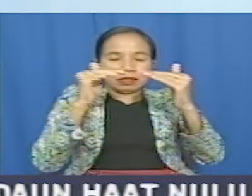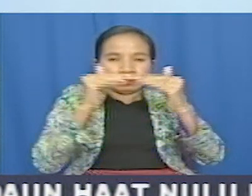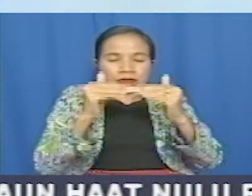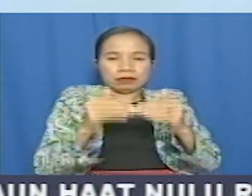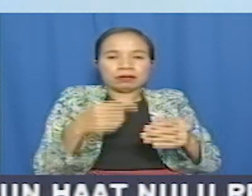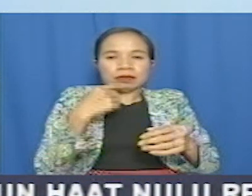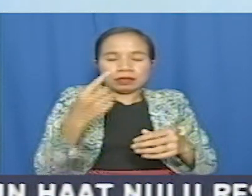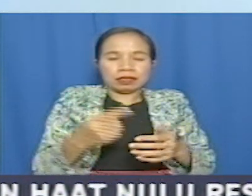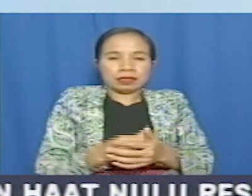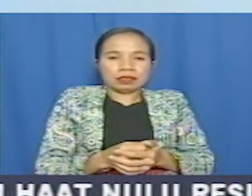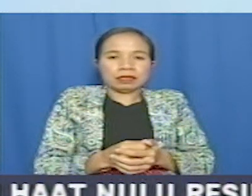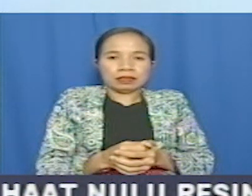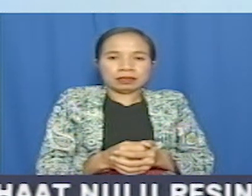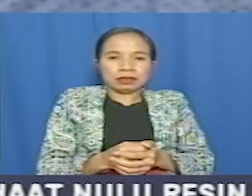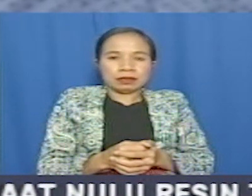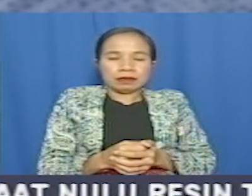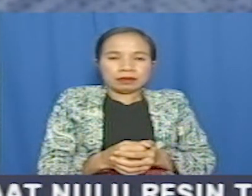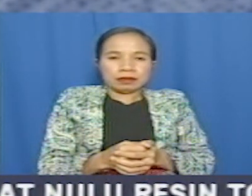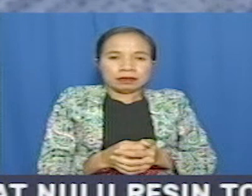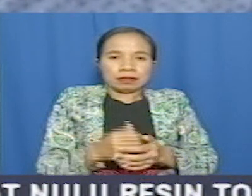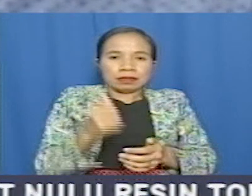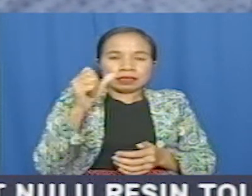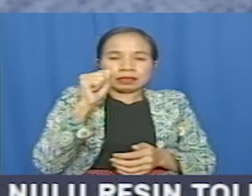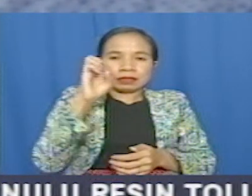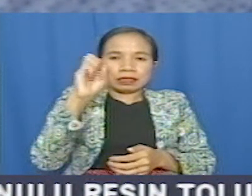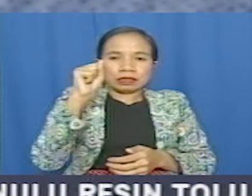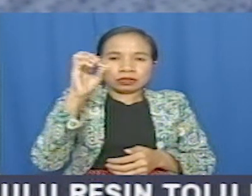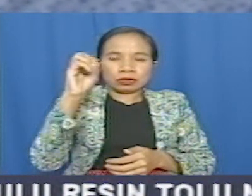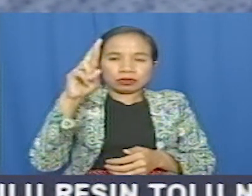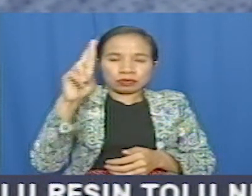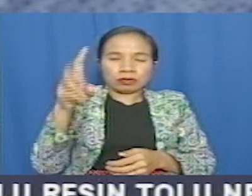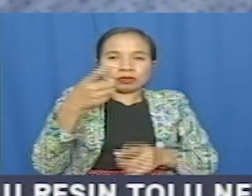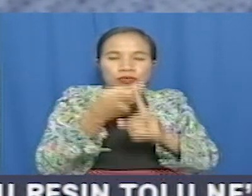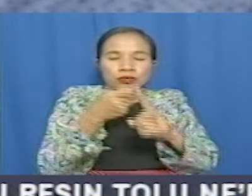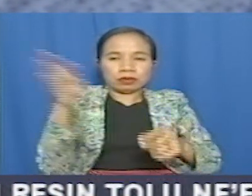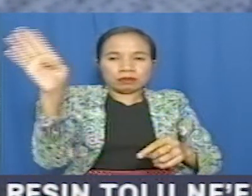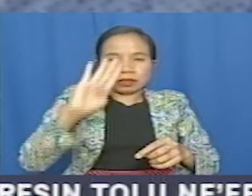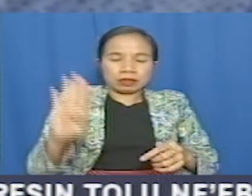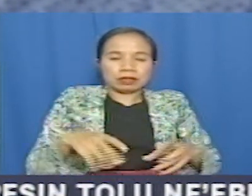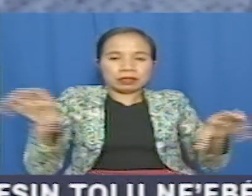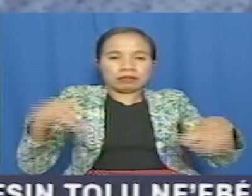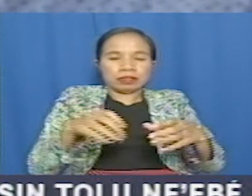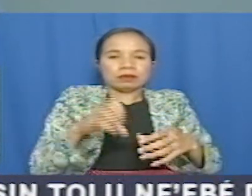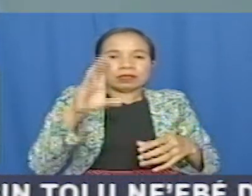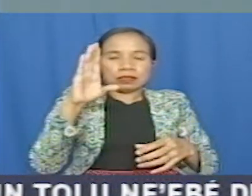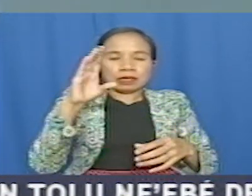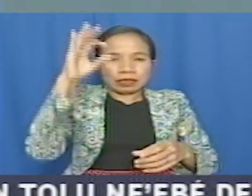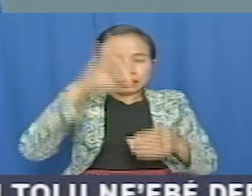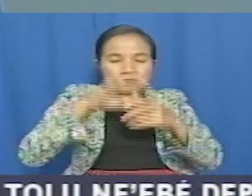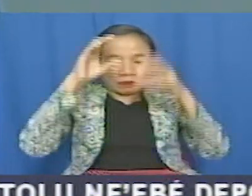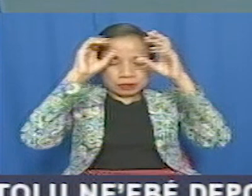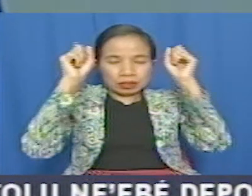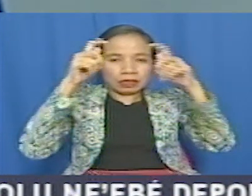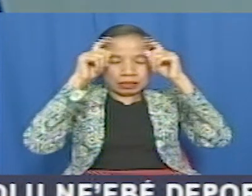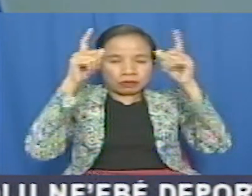hateten, asesor internasional Husi Brasil nebe serviço ba eleição presidencial Timor-Leste nia, mate